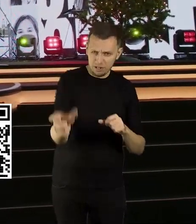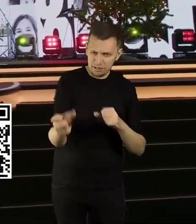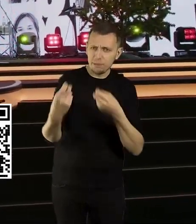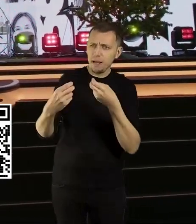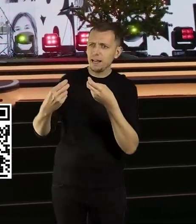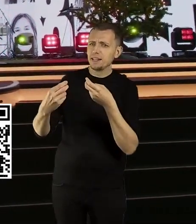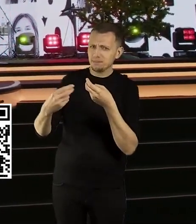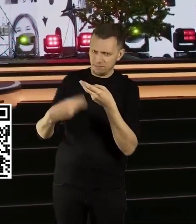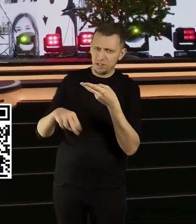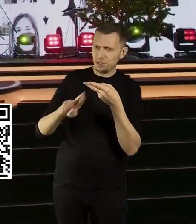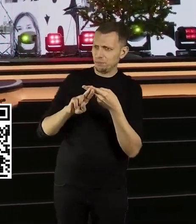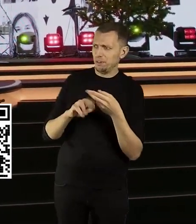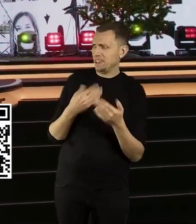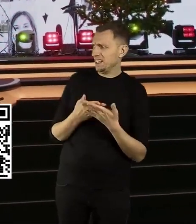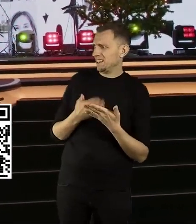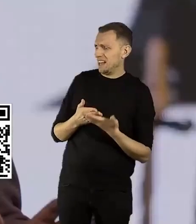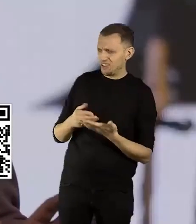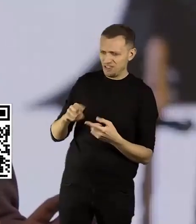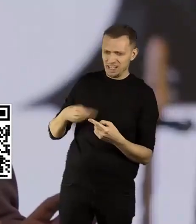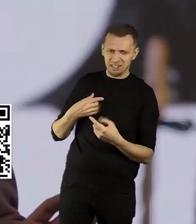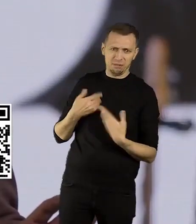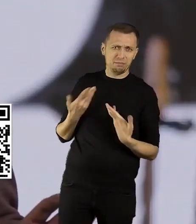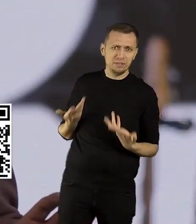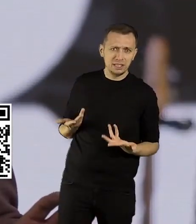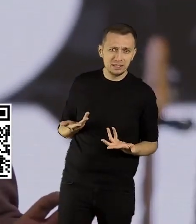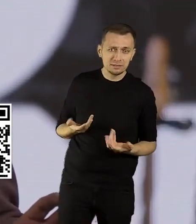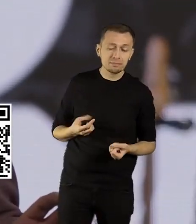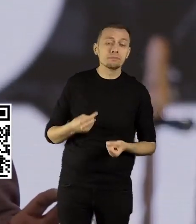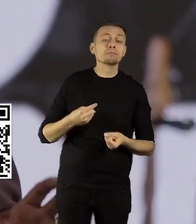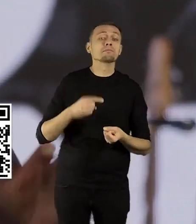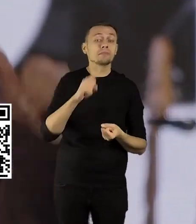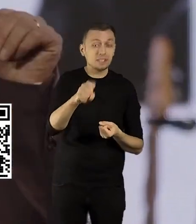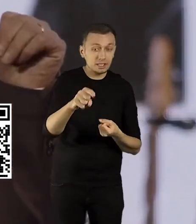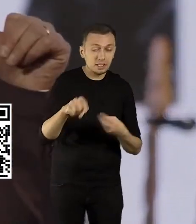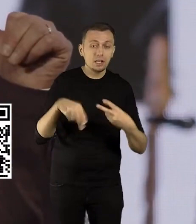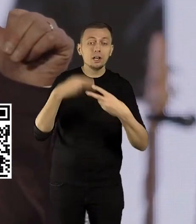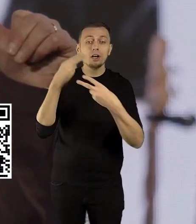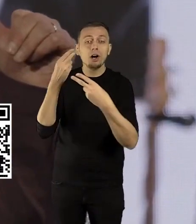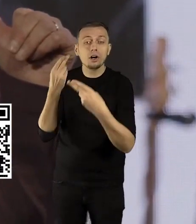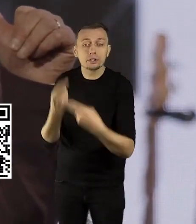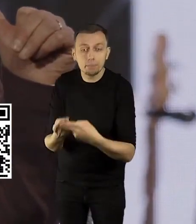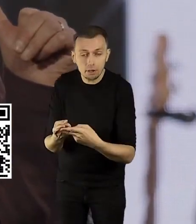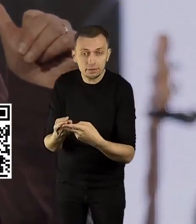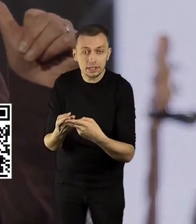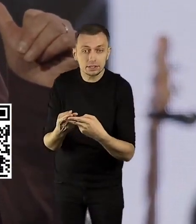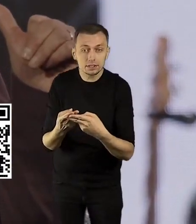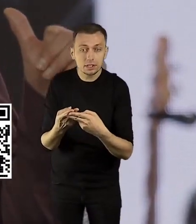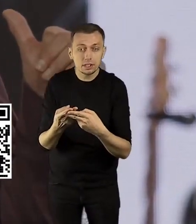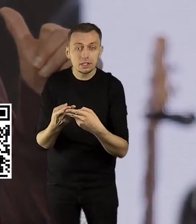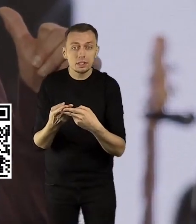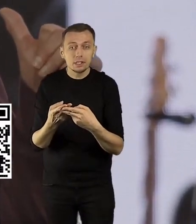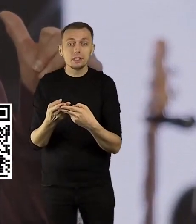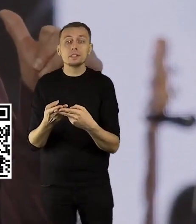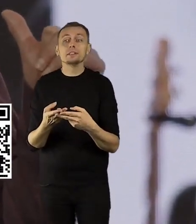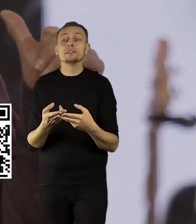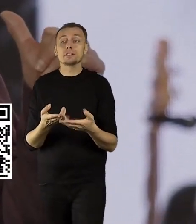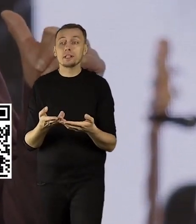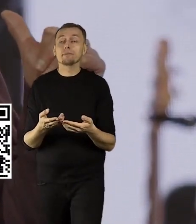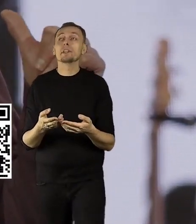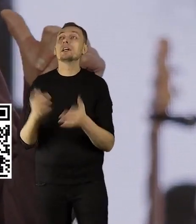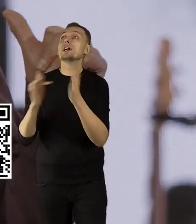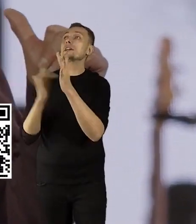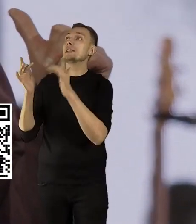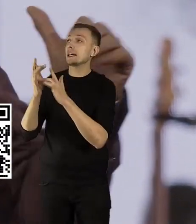Nie chcę was pytać, bo to będzie już prasowanie, kto to zrobił. To będzie się wyświetlało po nabożeństwie, możecie zrobić to też po